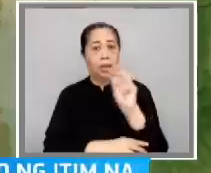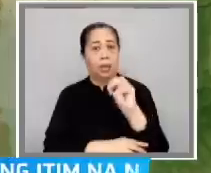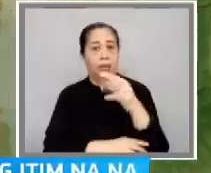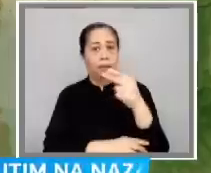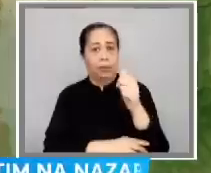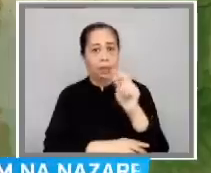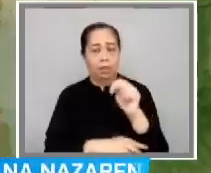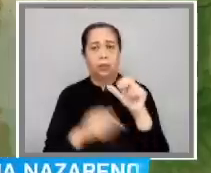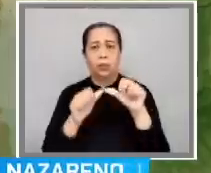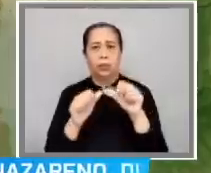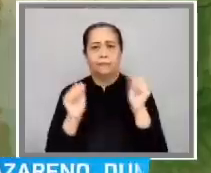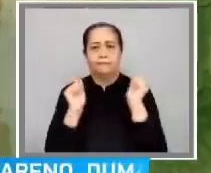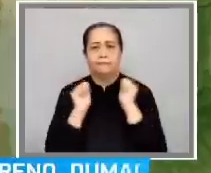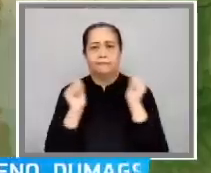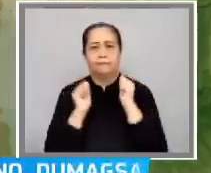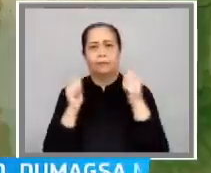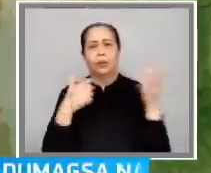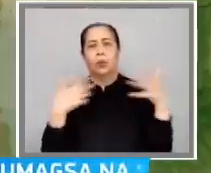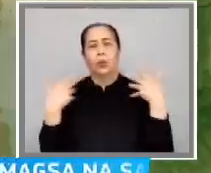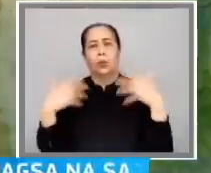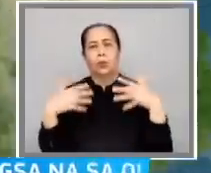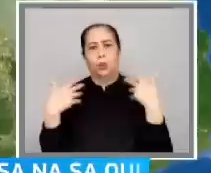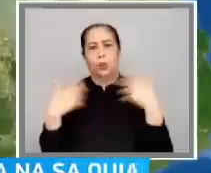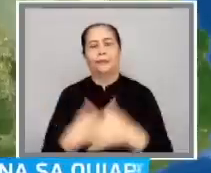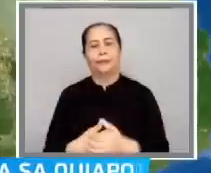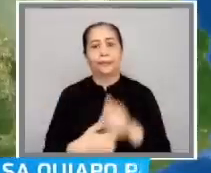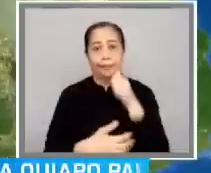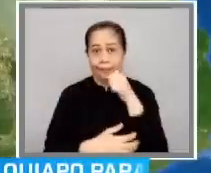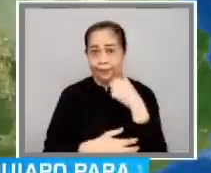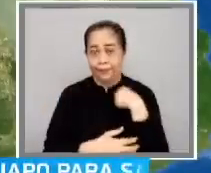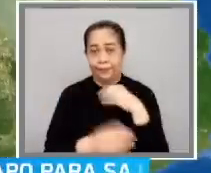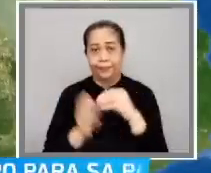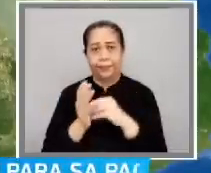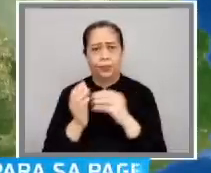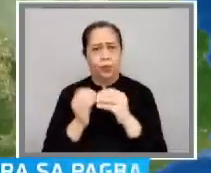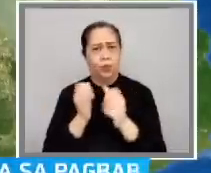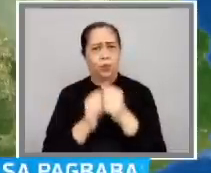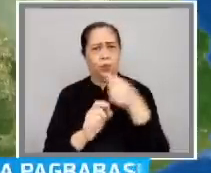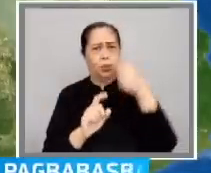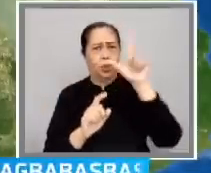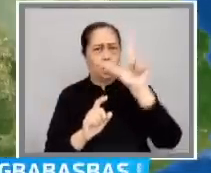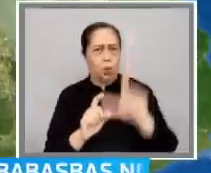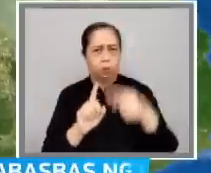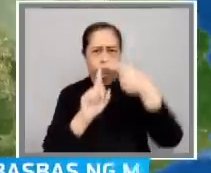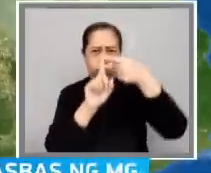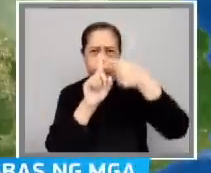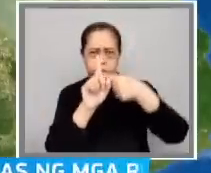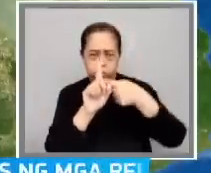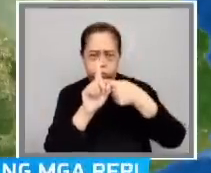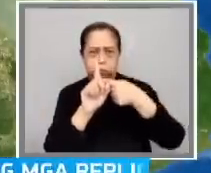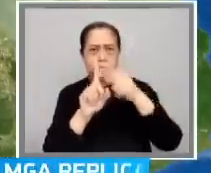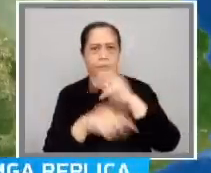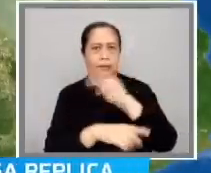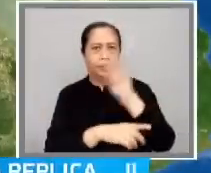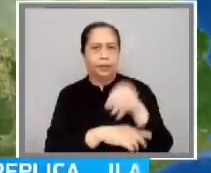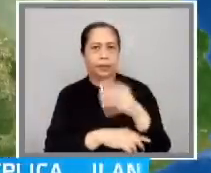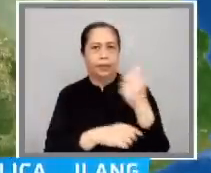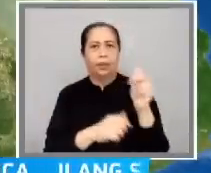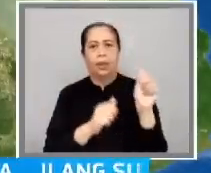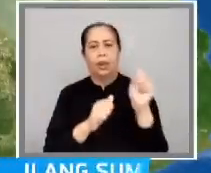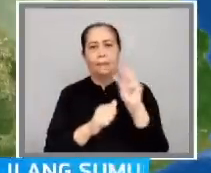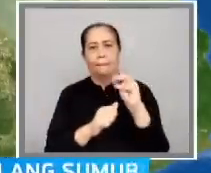ang paglamig ng ating panahon. Kahapon, naitala ang pinakamababang temperatura sa Metro Manila ngayong amihan